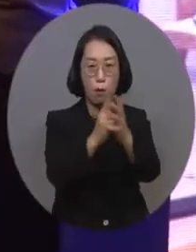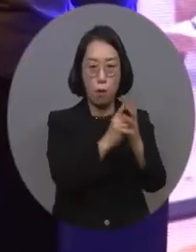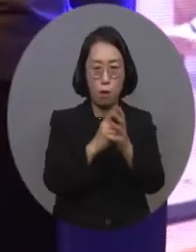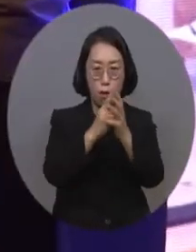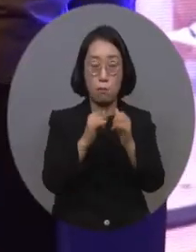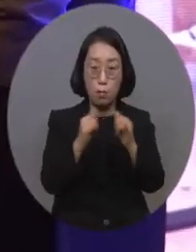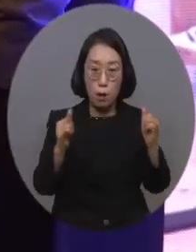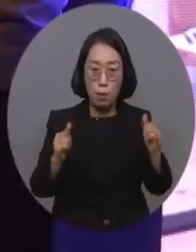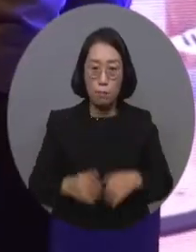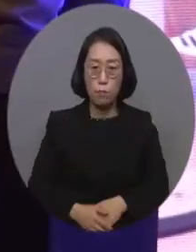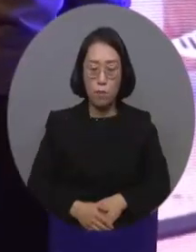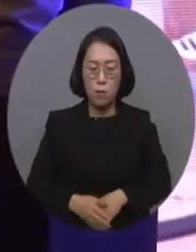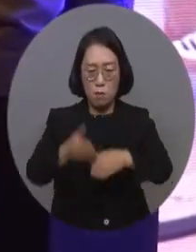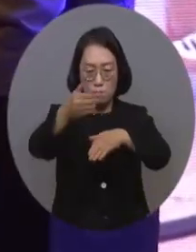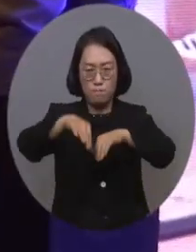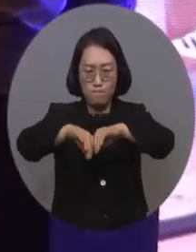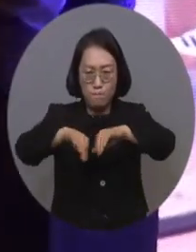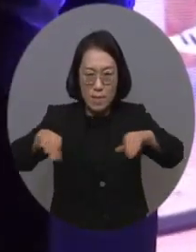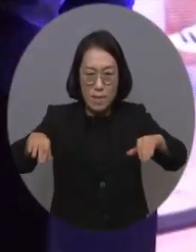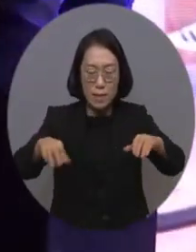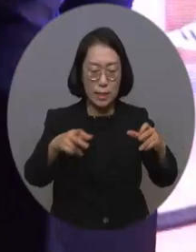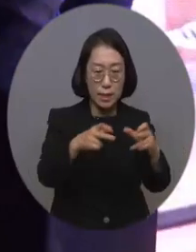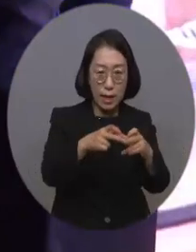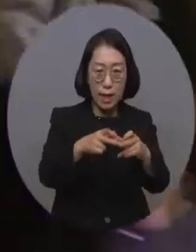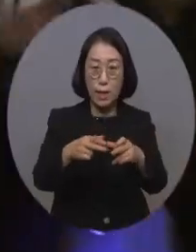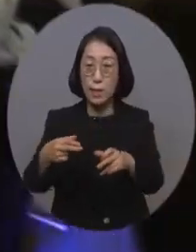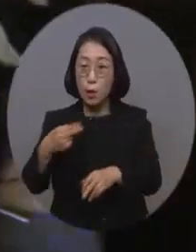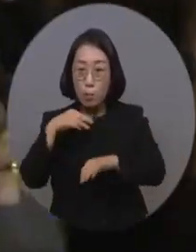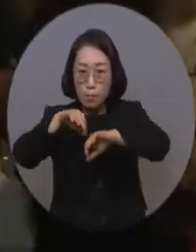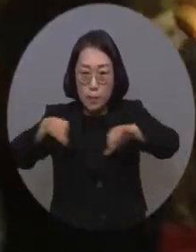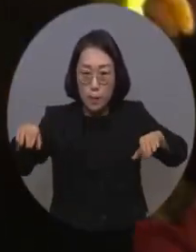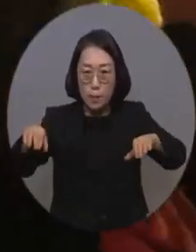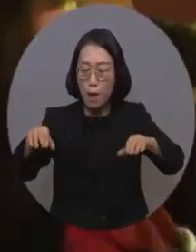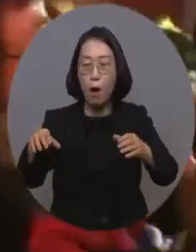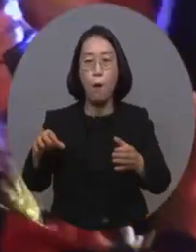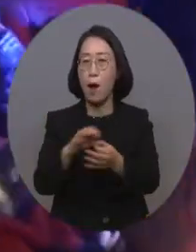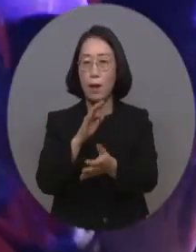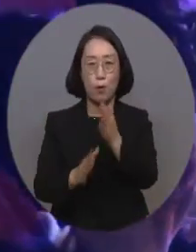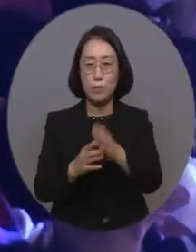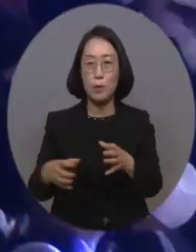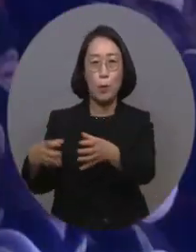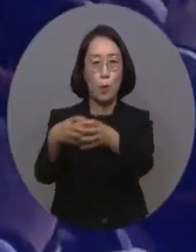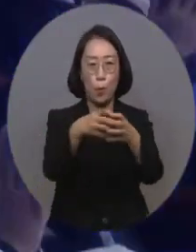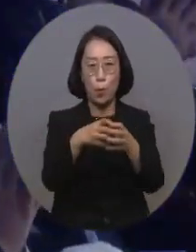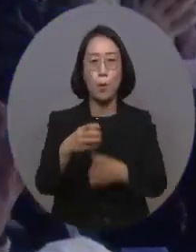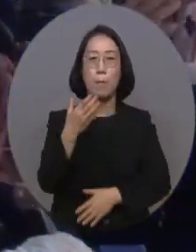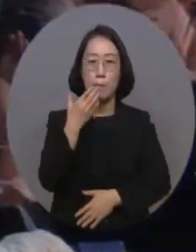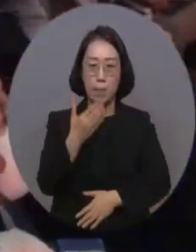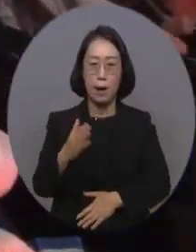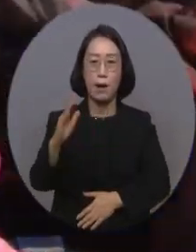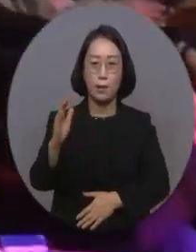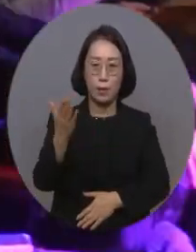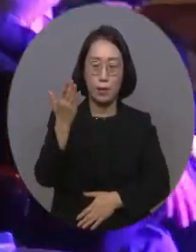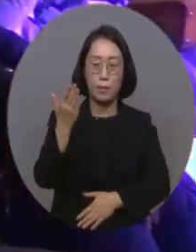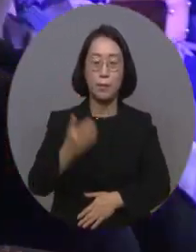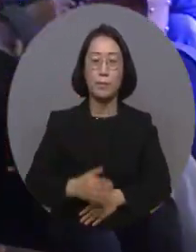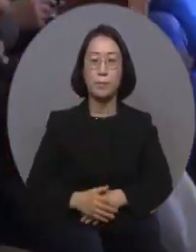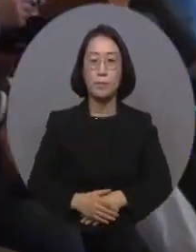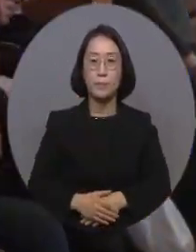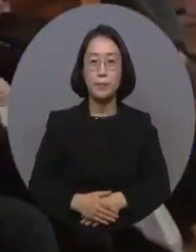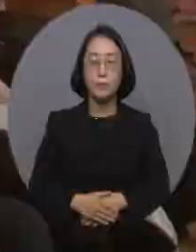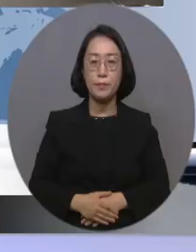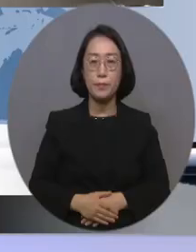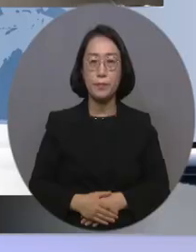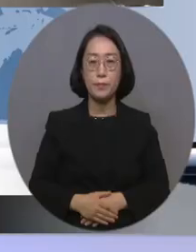누군가가 그어놓았던 장애, 비장애의 선을 지워가고 있었습니다. 복지TV 경기방송